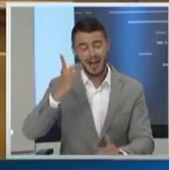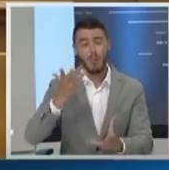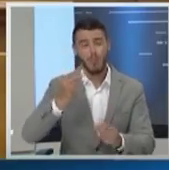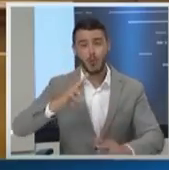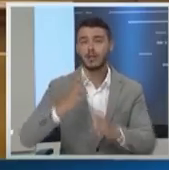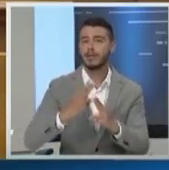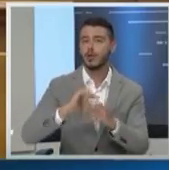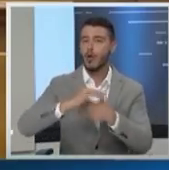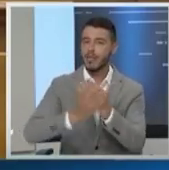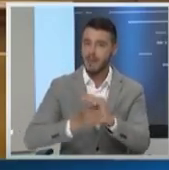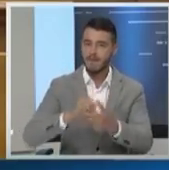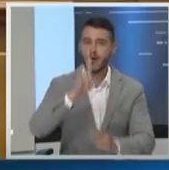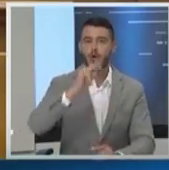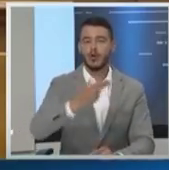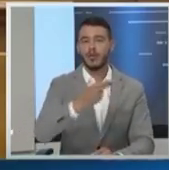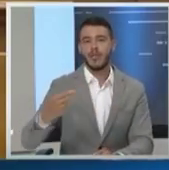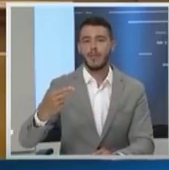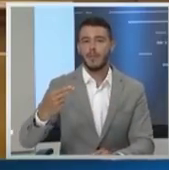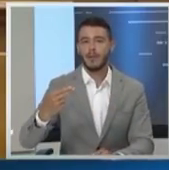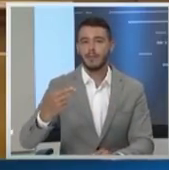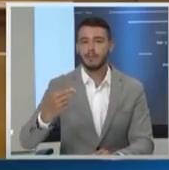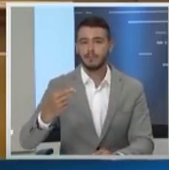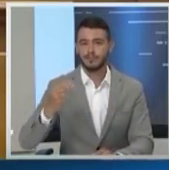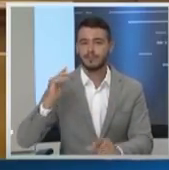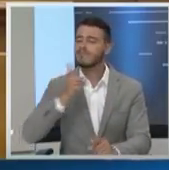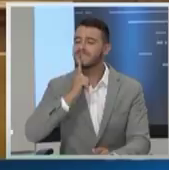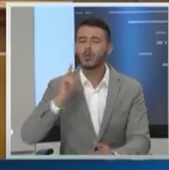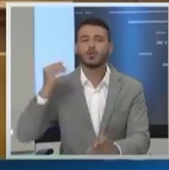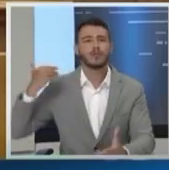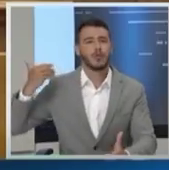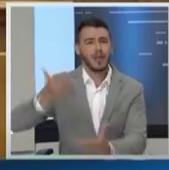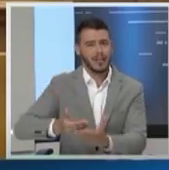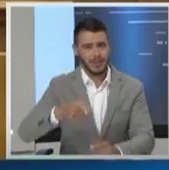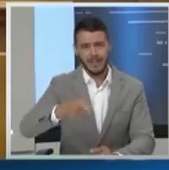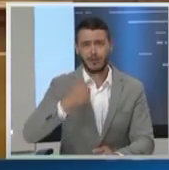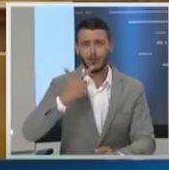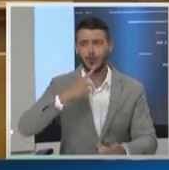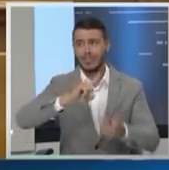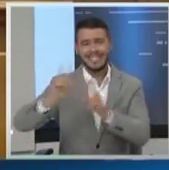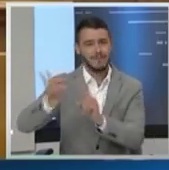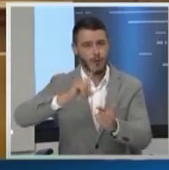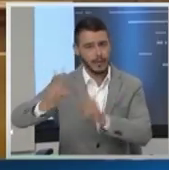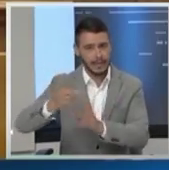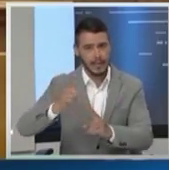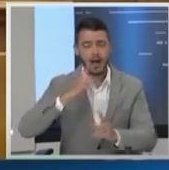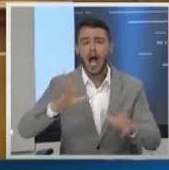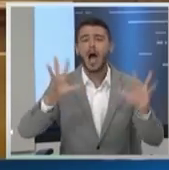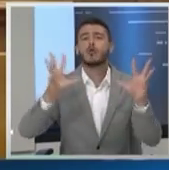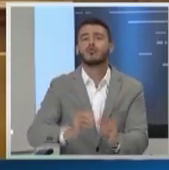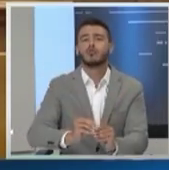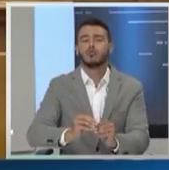όσων έχουν ακουστεί το τελευταίο διάστημα πάνω στο ζήτημα αυτό. Και αφορά τις τοποθετήσεις και